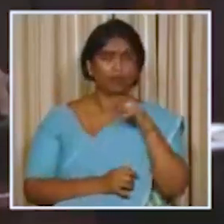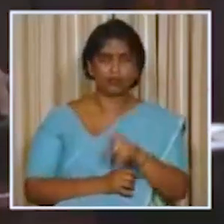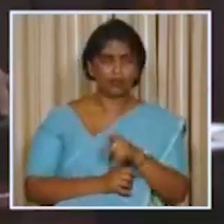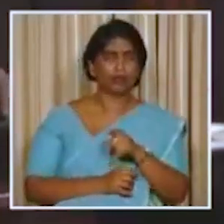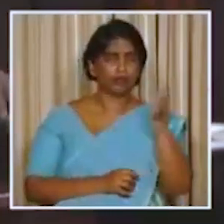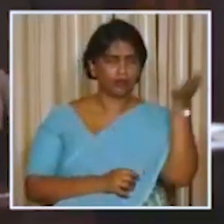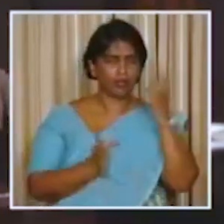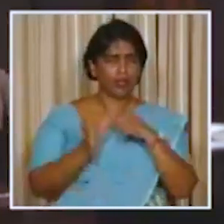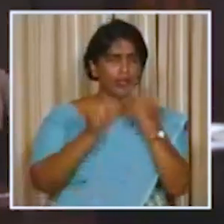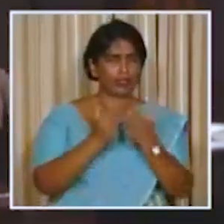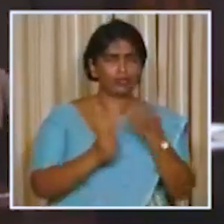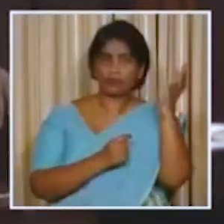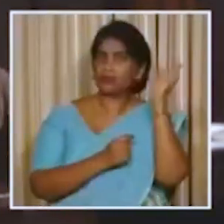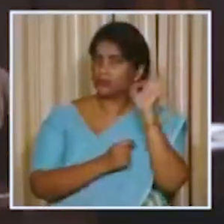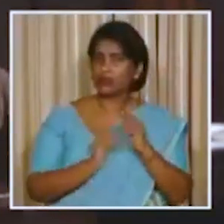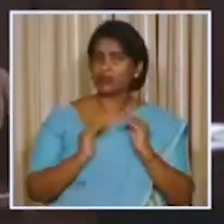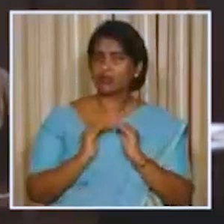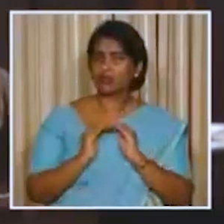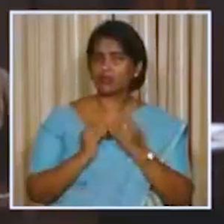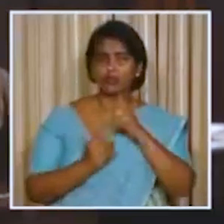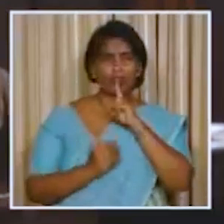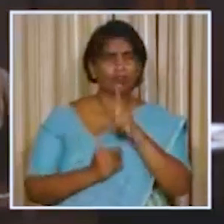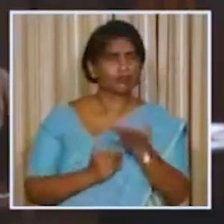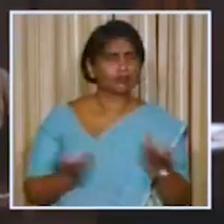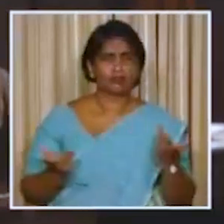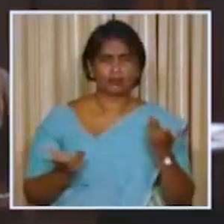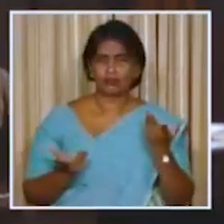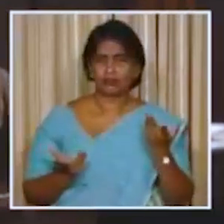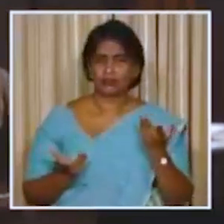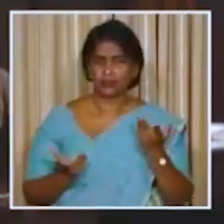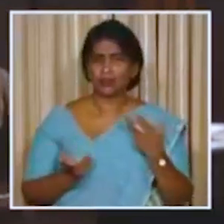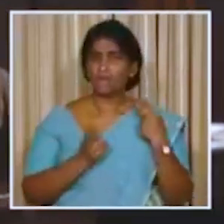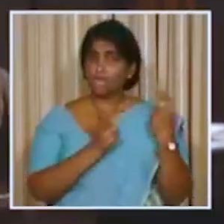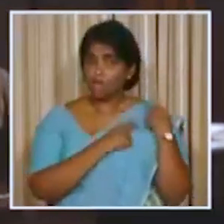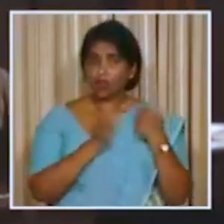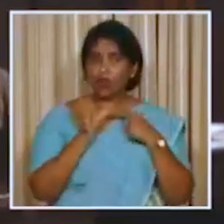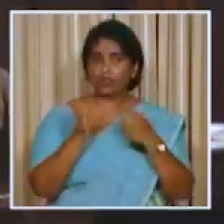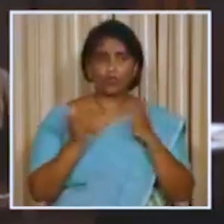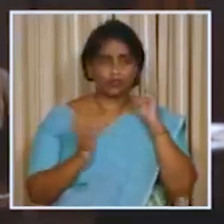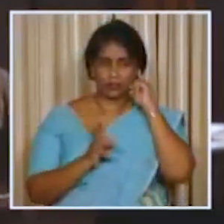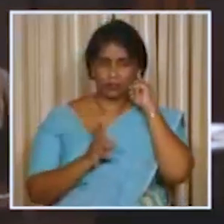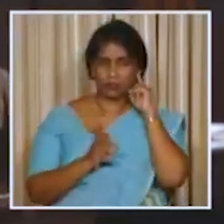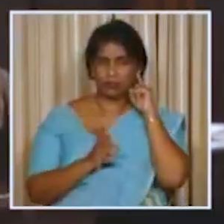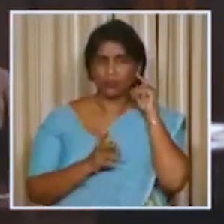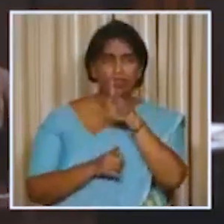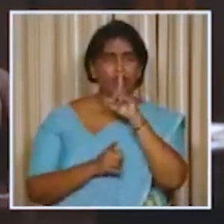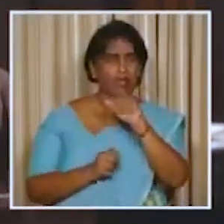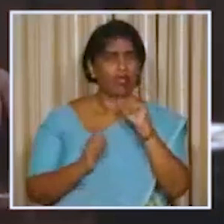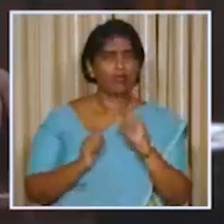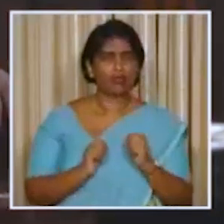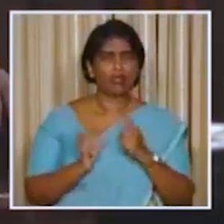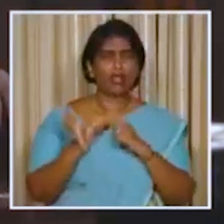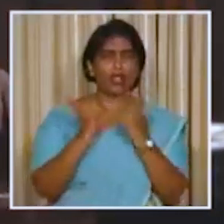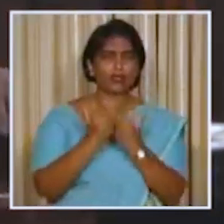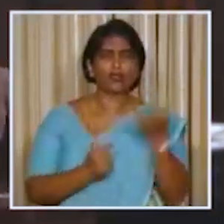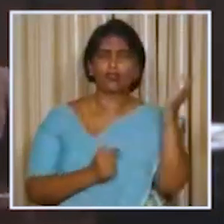மிக அலட்சியமான ஒரு பதில். இலங்கையிலே ஒரு பிரதேச செயலகத்துக்கு கணக்காளர் ஒருவர் தேவையில்லை என்று நீங்கள் எவ்வாறு கூறலாம்? இது முற்றும் புலியான